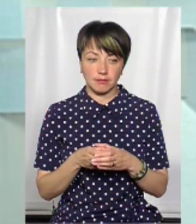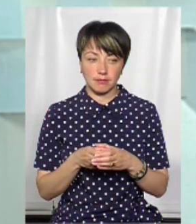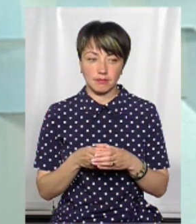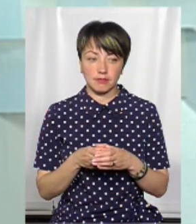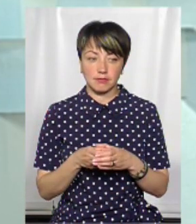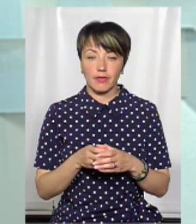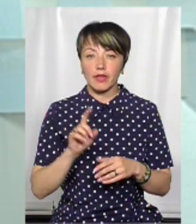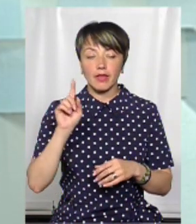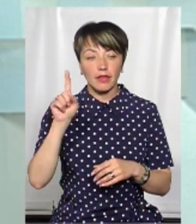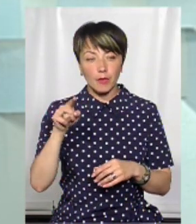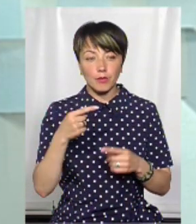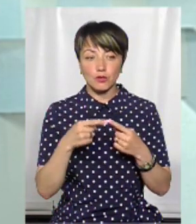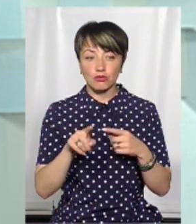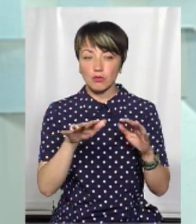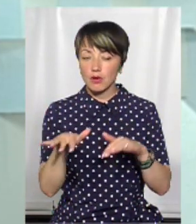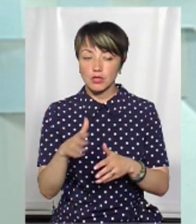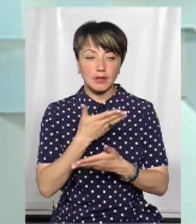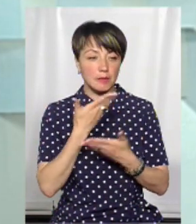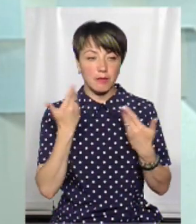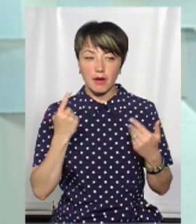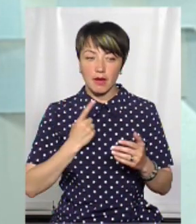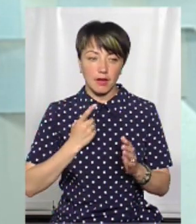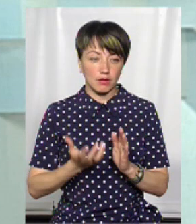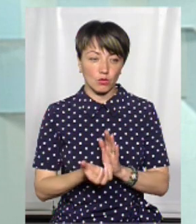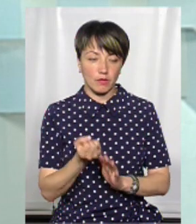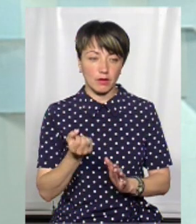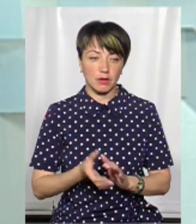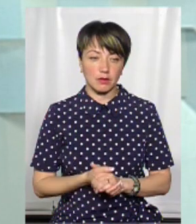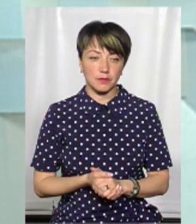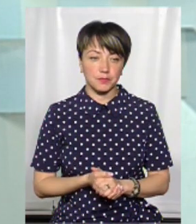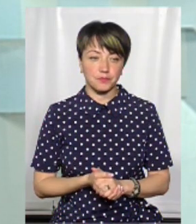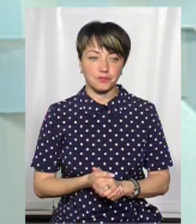рятувальників. На тих пляжах також немає рятувальників.